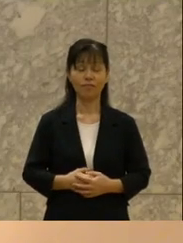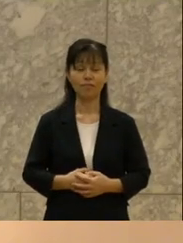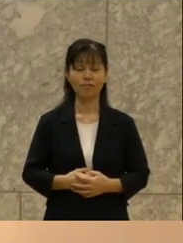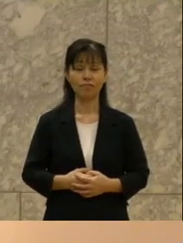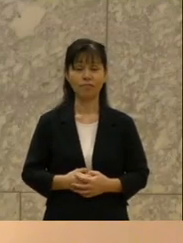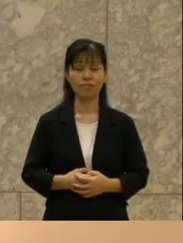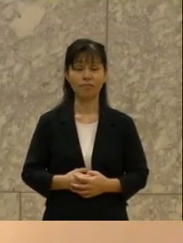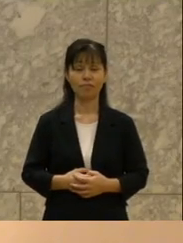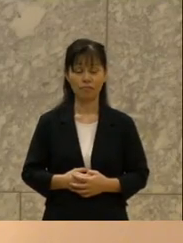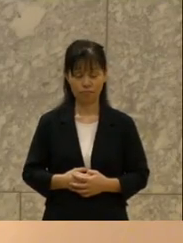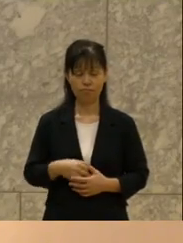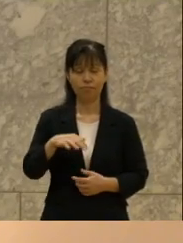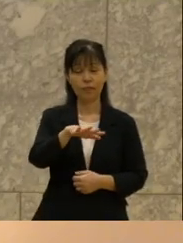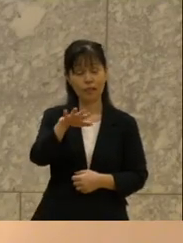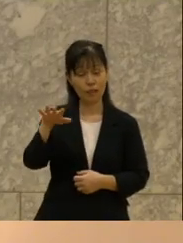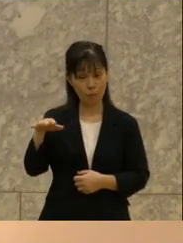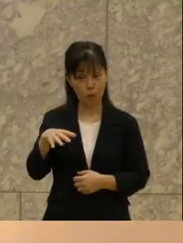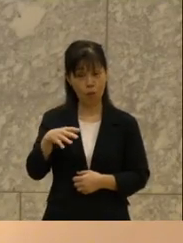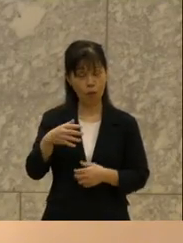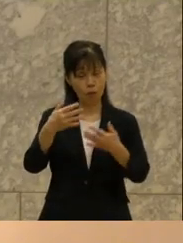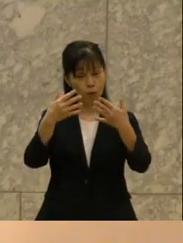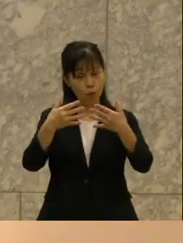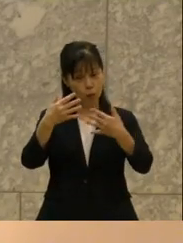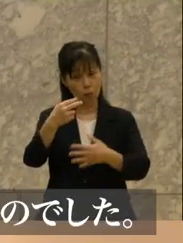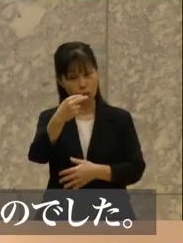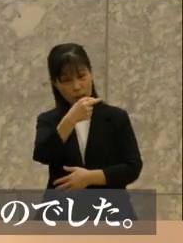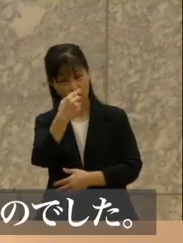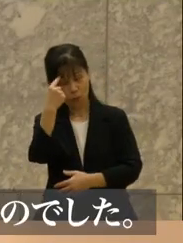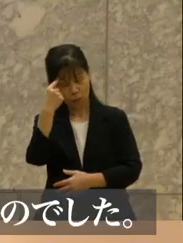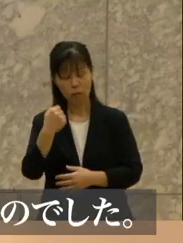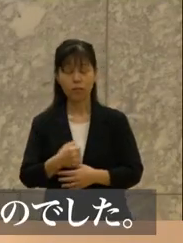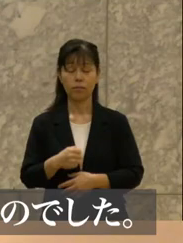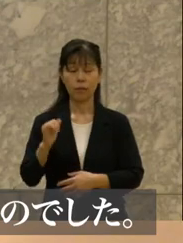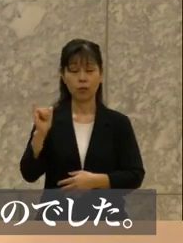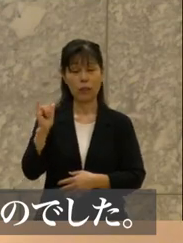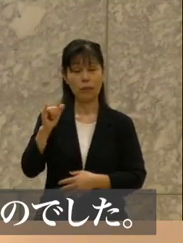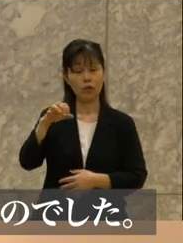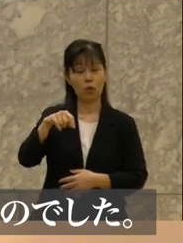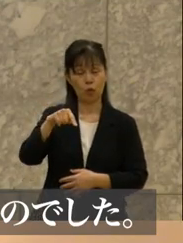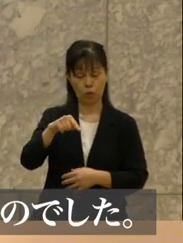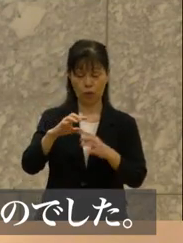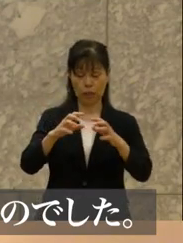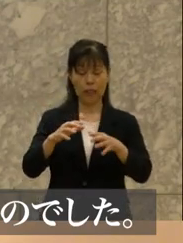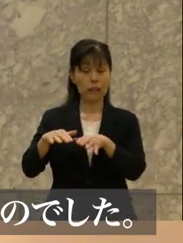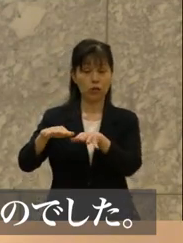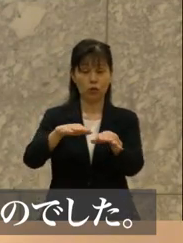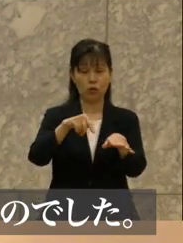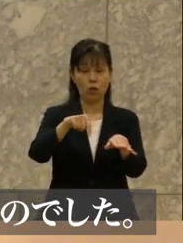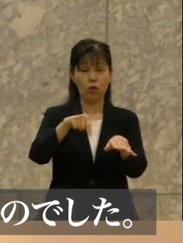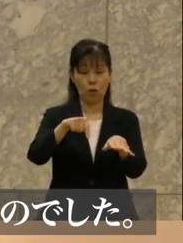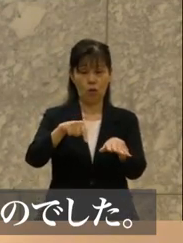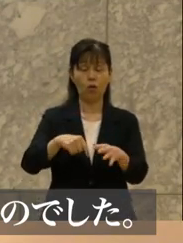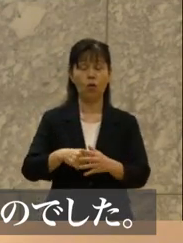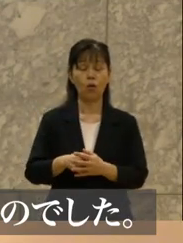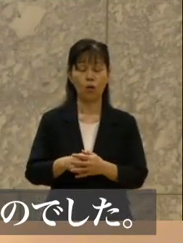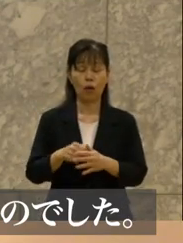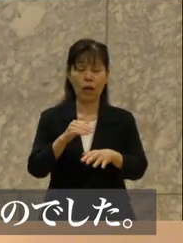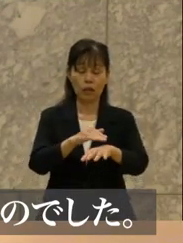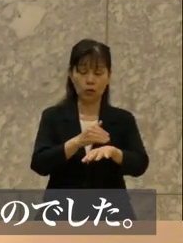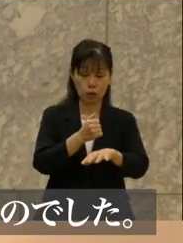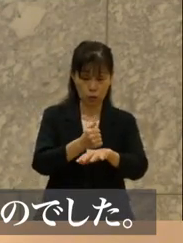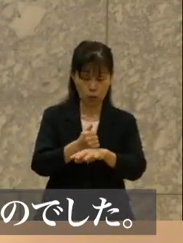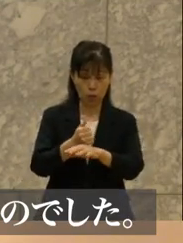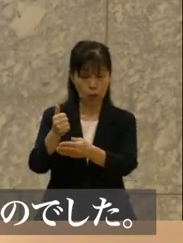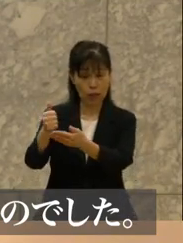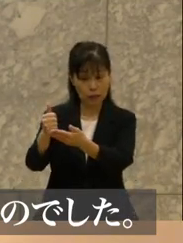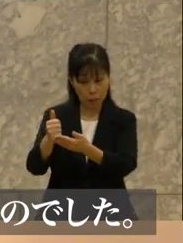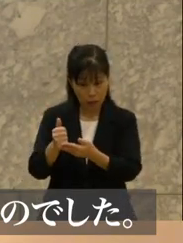そして皆さん動画を見ていただいたと思いますブダペストの世界陸上はアスリートと観客